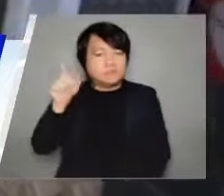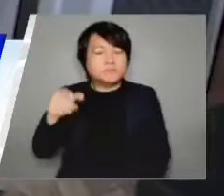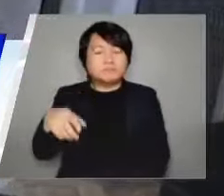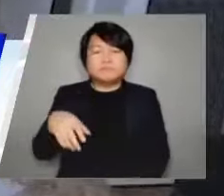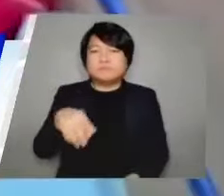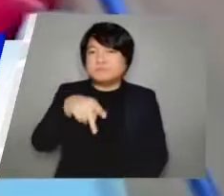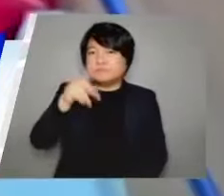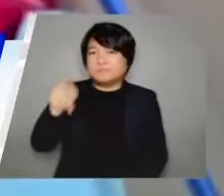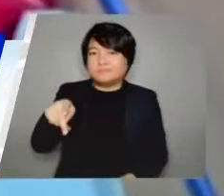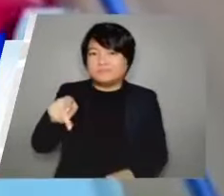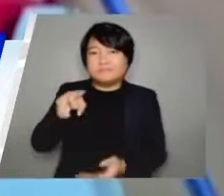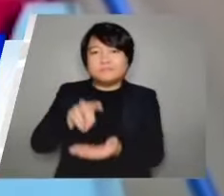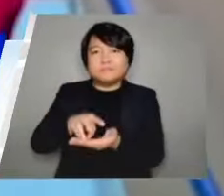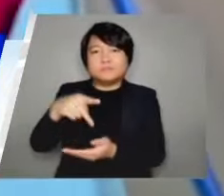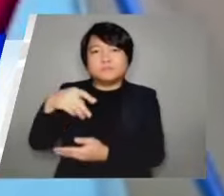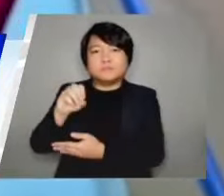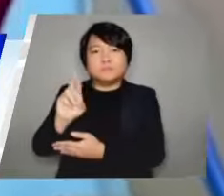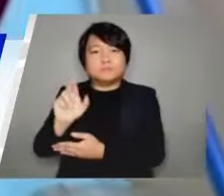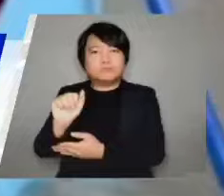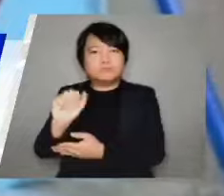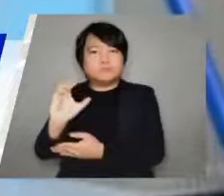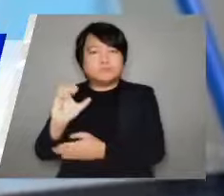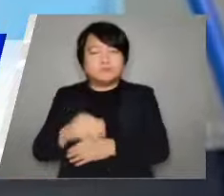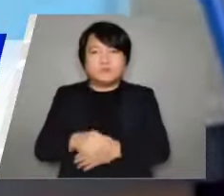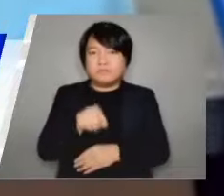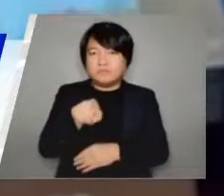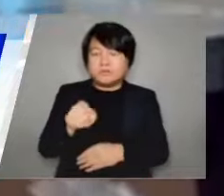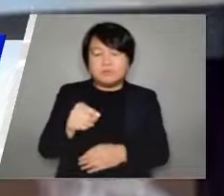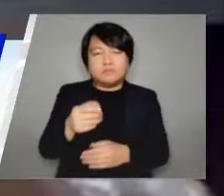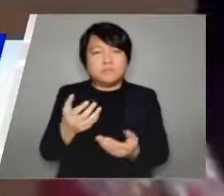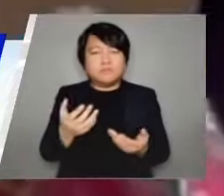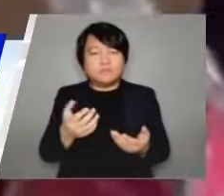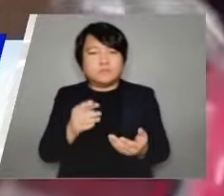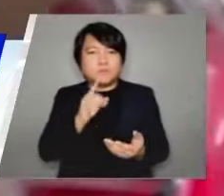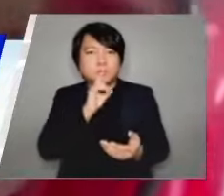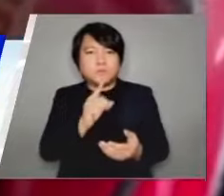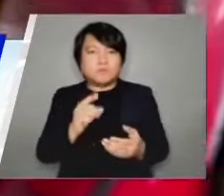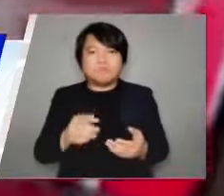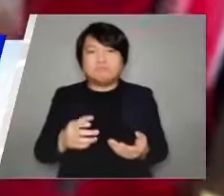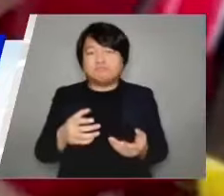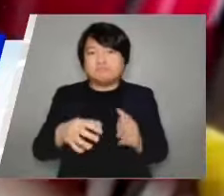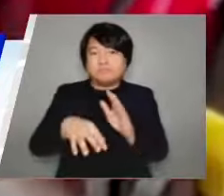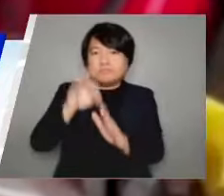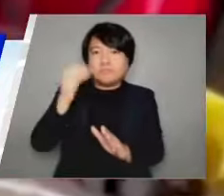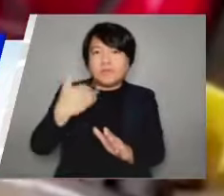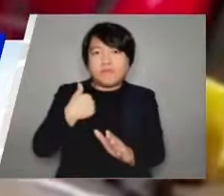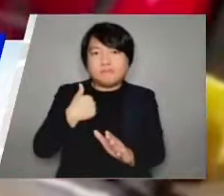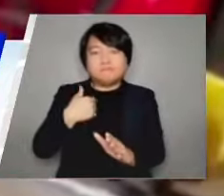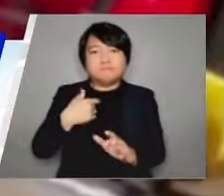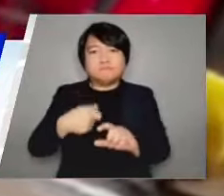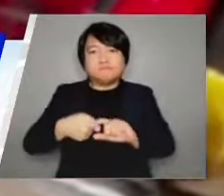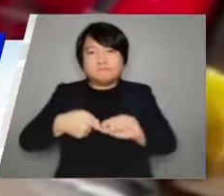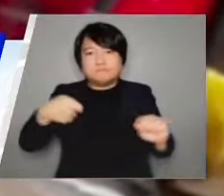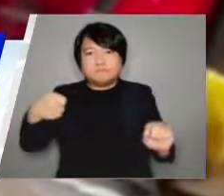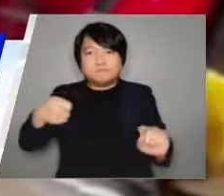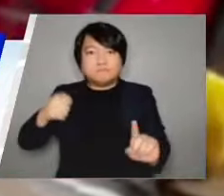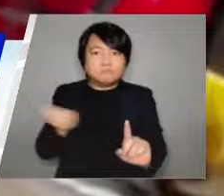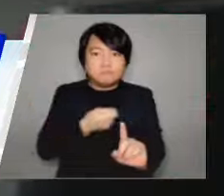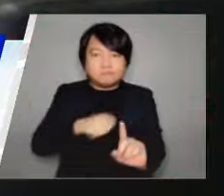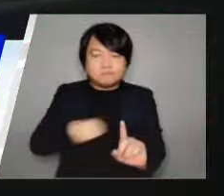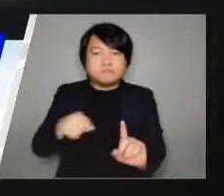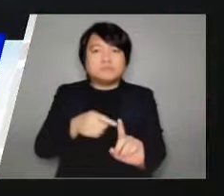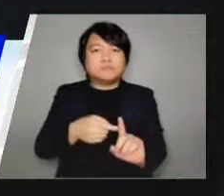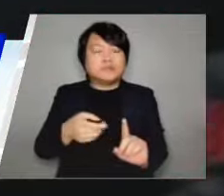na aktibidad. Sa isang gusali, nakuha ang mga latigo na pinaniniwala ang ginagamit sa pag-torture sa mga empleyado ng Pogo